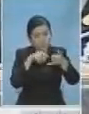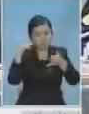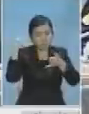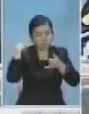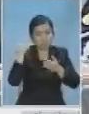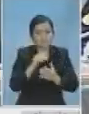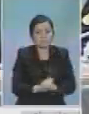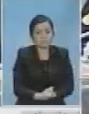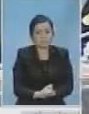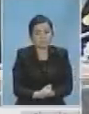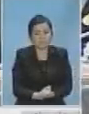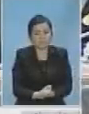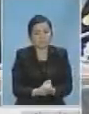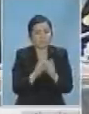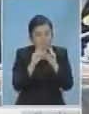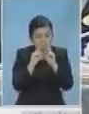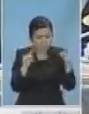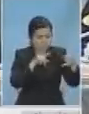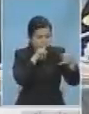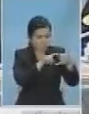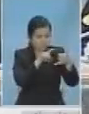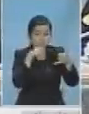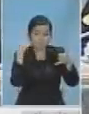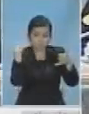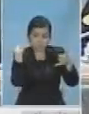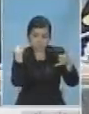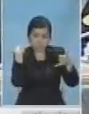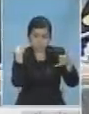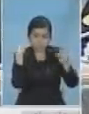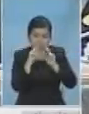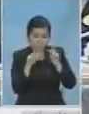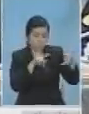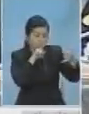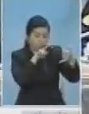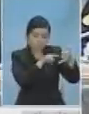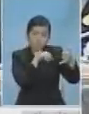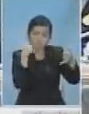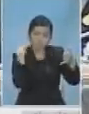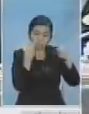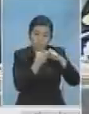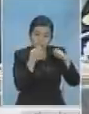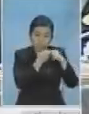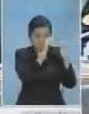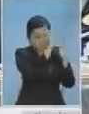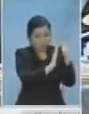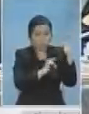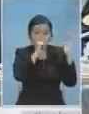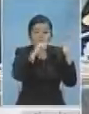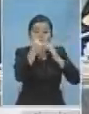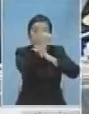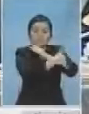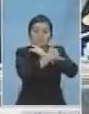ครับการบัญชีการได้ถามท่านว่าปัญหาของประเทศไทยโดยเฉพาะอย่างยิ่งในต่างประเท